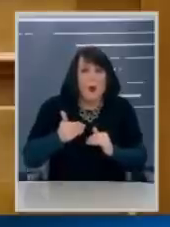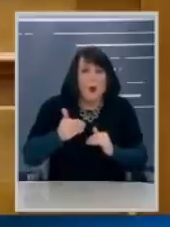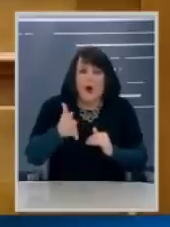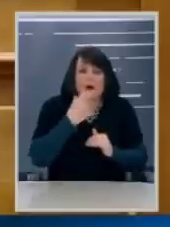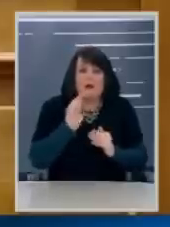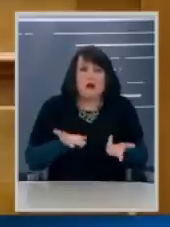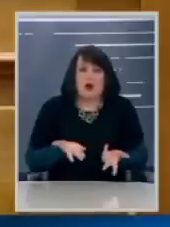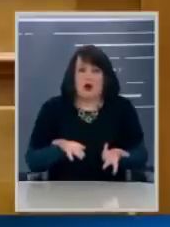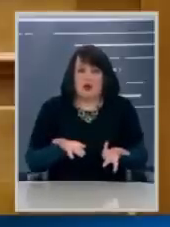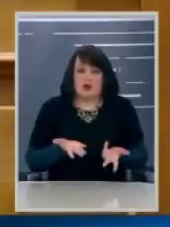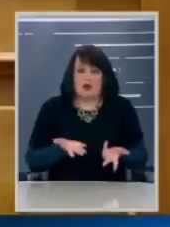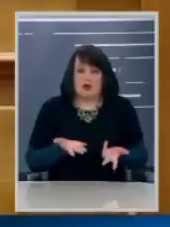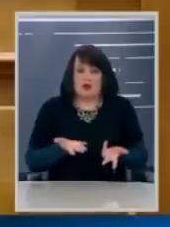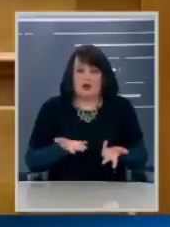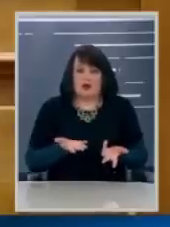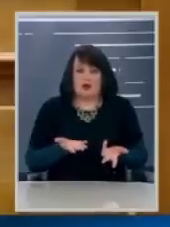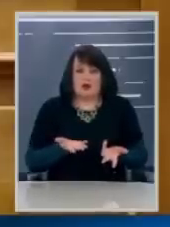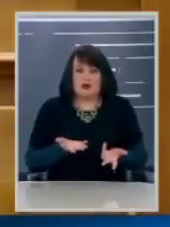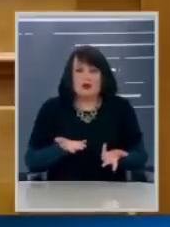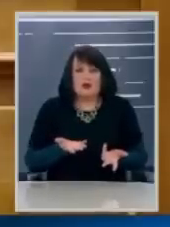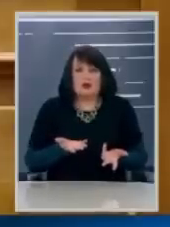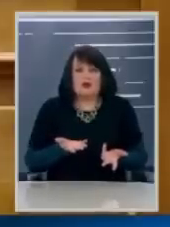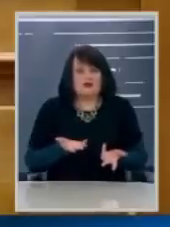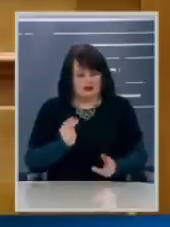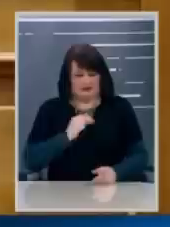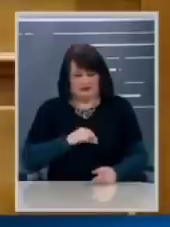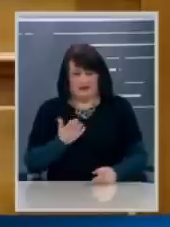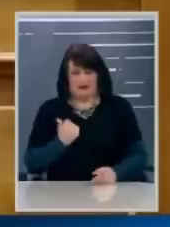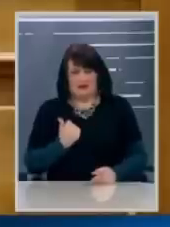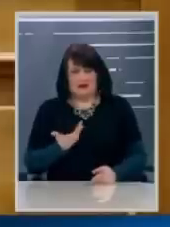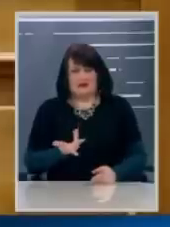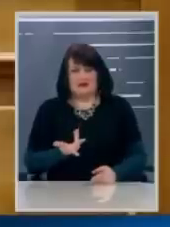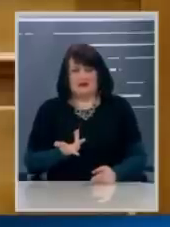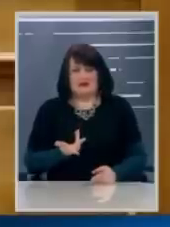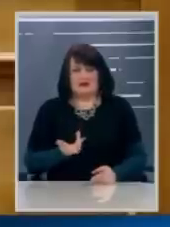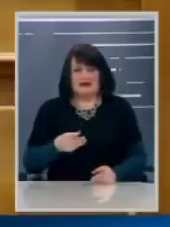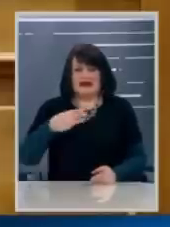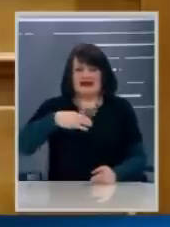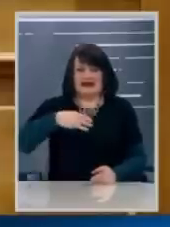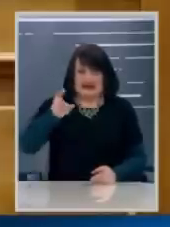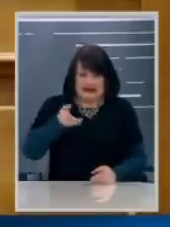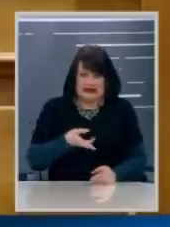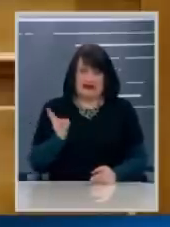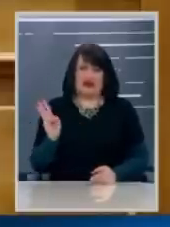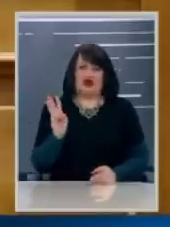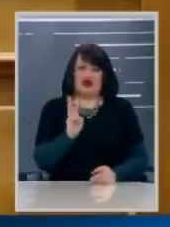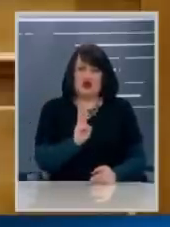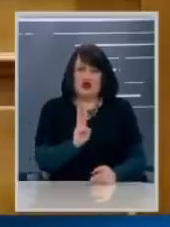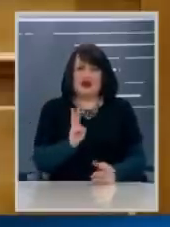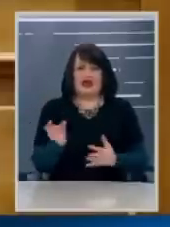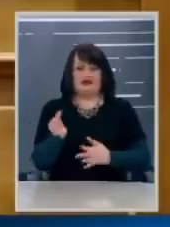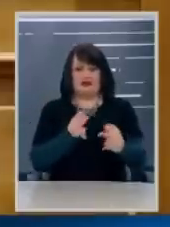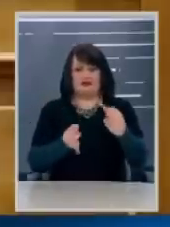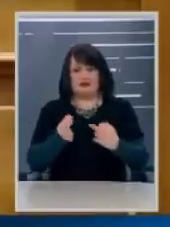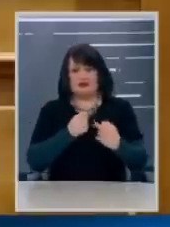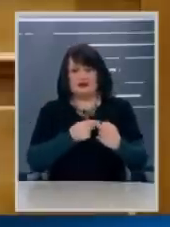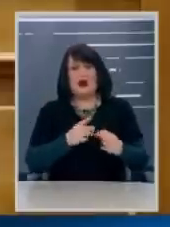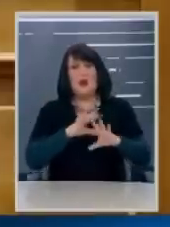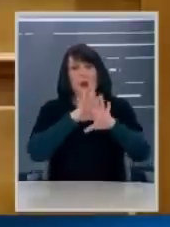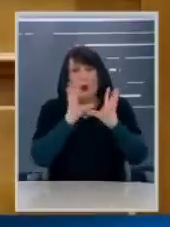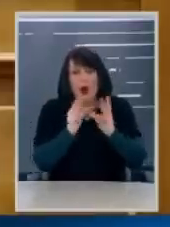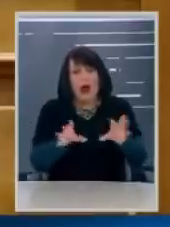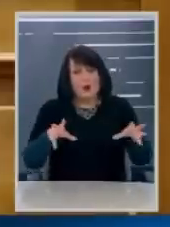χρόνο? Άλλωστε δεν κερδίζουμε τίποτα. Θα δείτε, την Τρίτη θα έρθουν, θα πούν αυτά που θα πούν, θα τα δεχθούμε